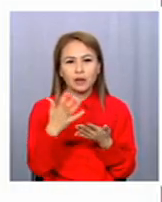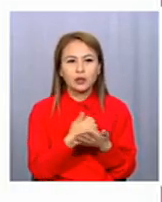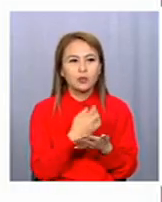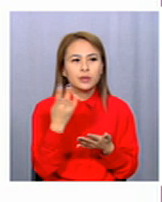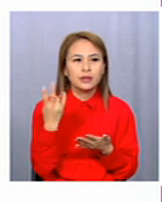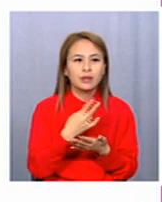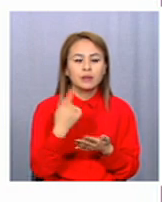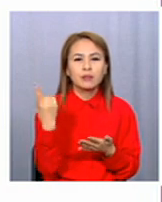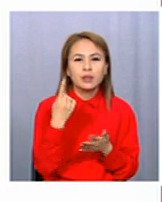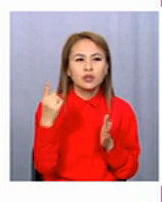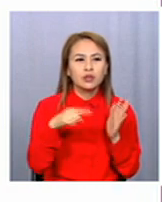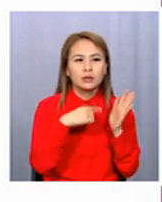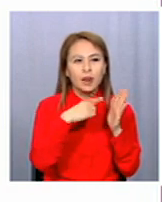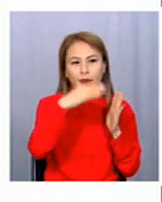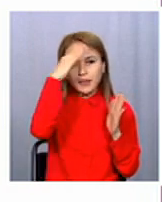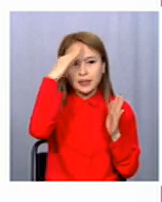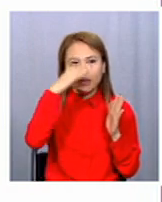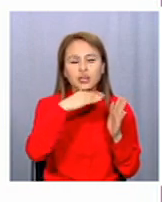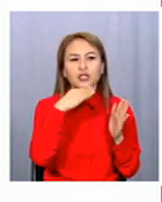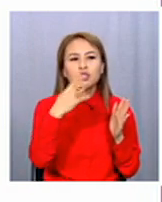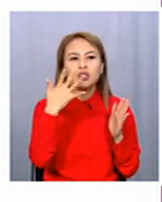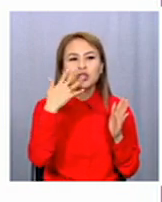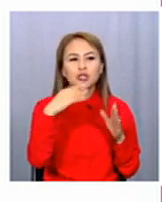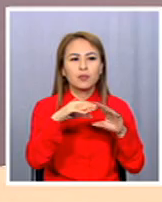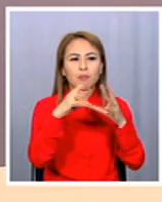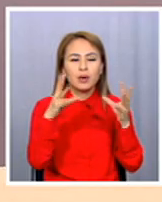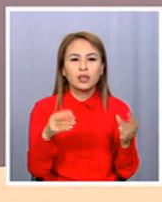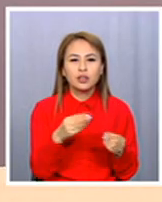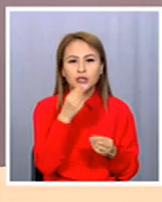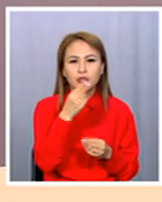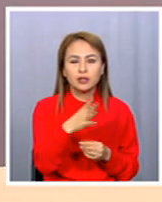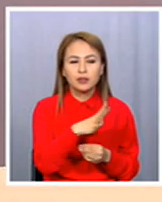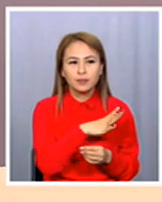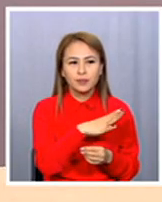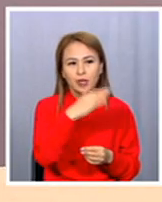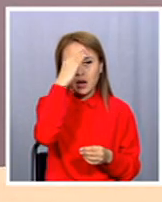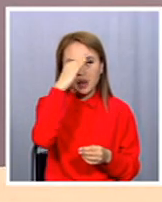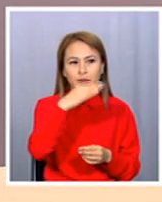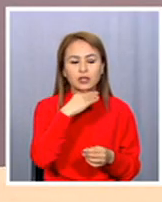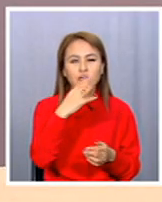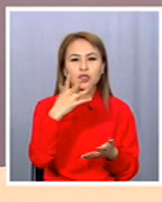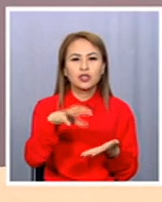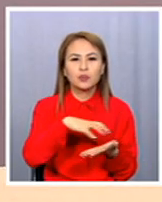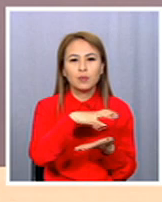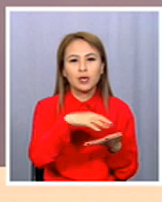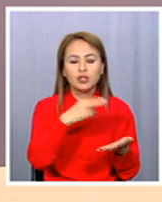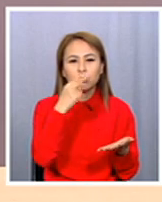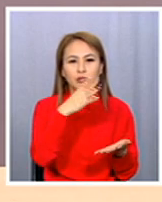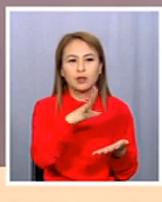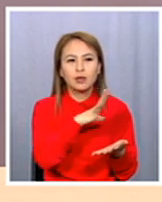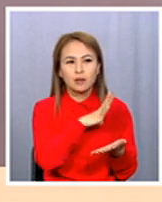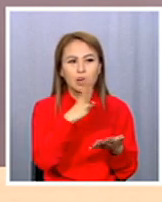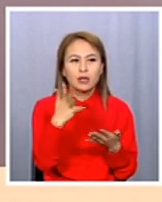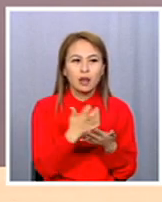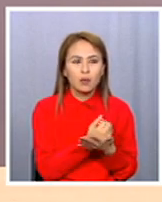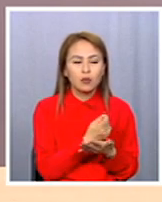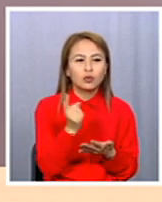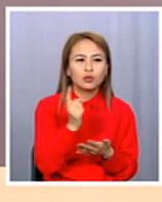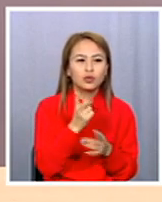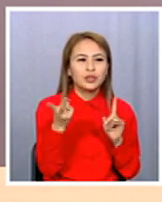Бірінші сұрақ, әкесі неше бәліш жеді? Әкесі неше бәліш жегенін табу үшін, балалар,